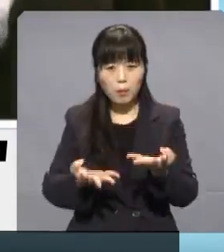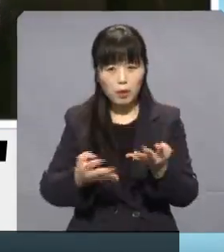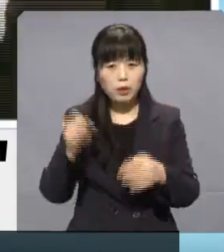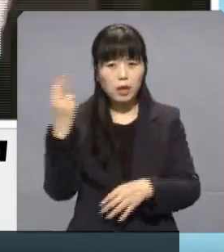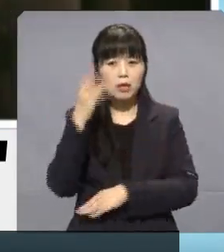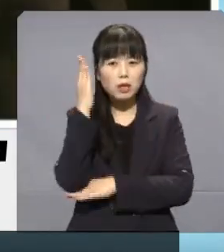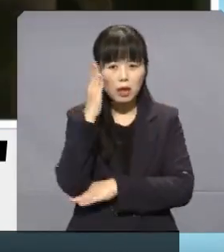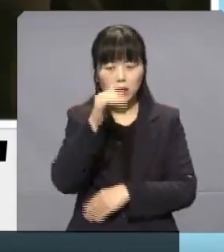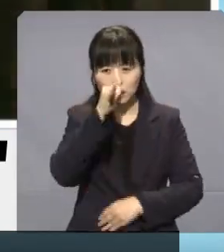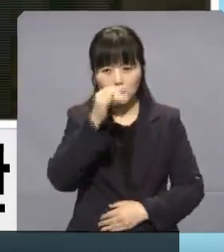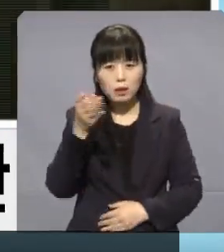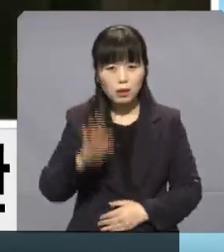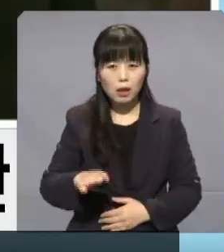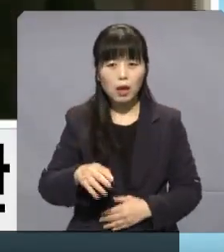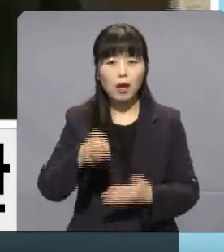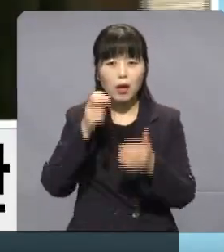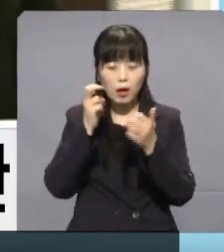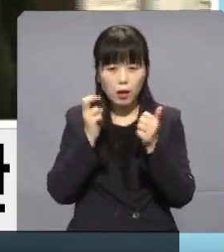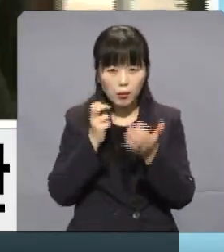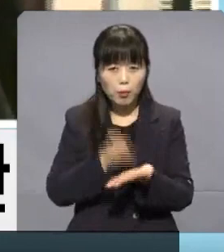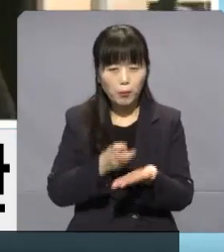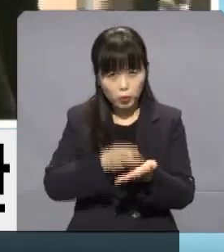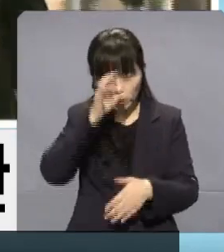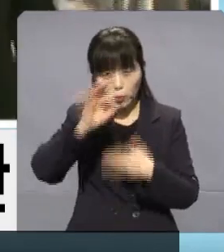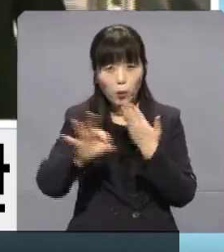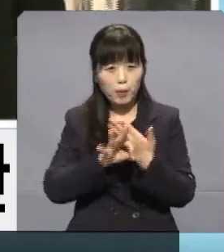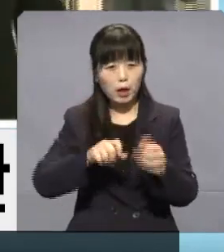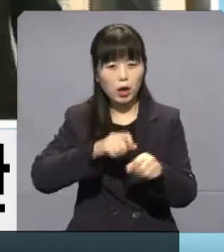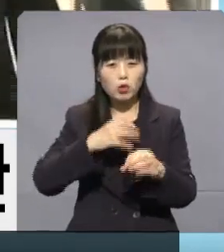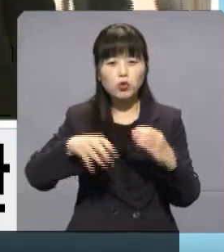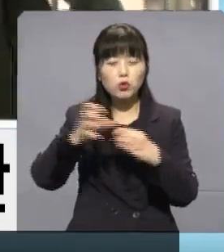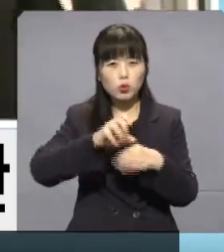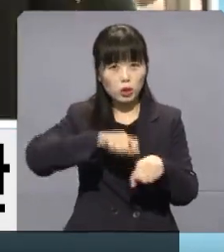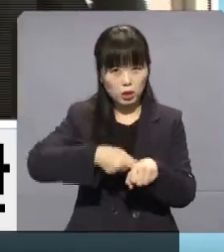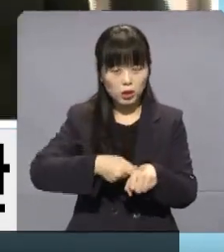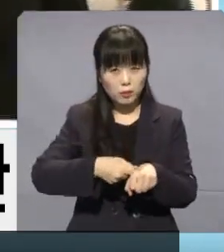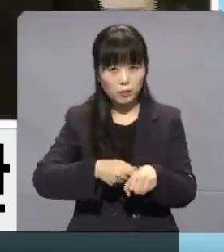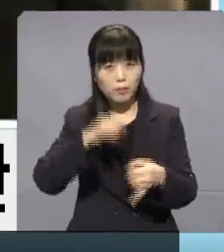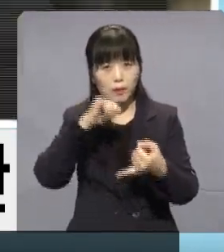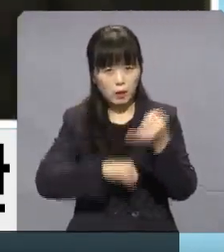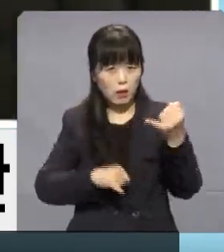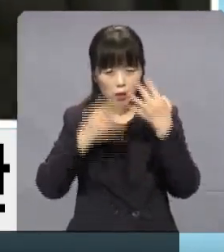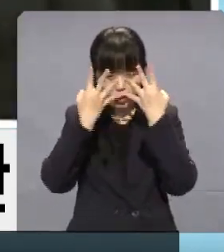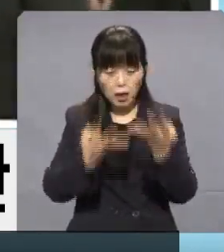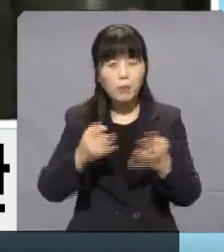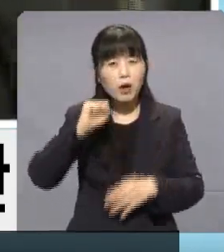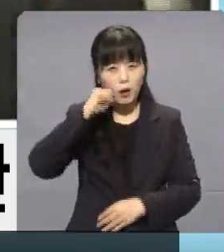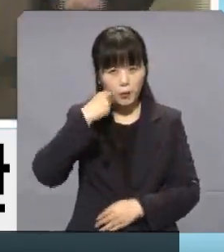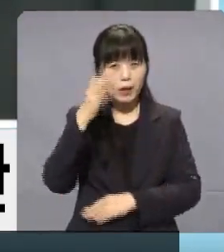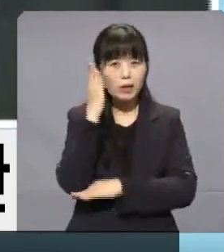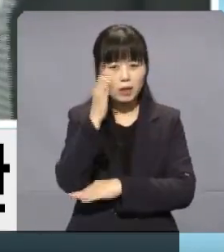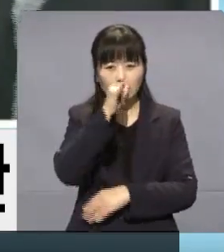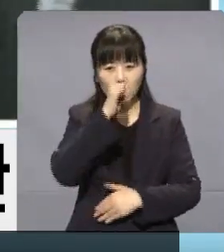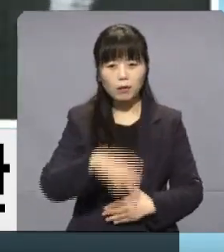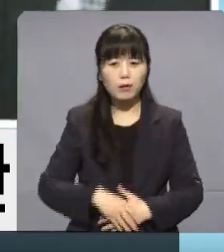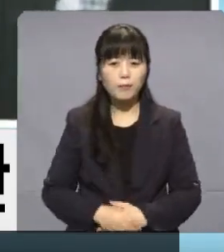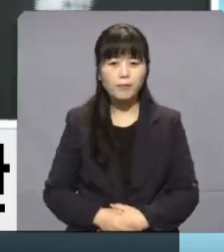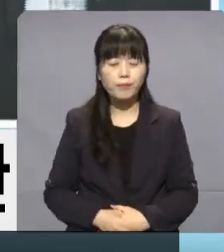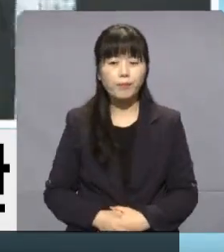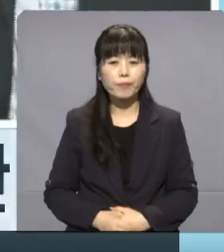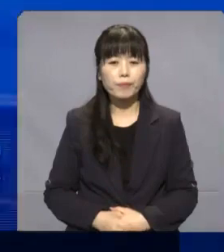얘기하고 있습니다만 그러니까 법적으로 본다면 추징금을 미납한 상태에서는 사면이 어렵다라고 하는 얘기가 나오고 있는 것 같습니다.